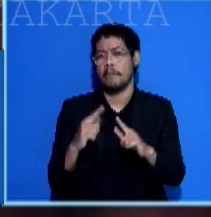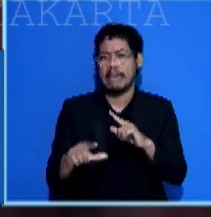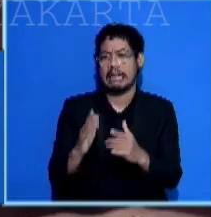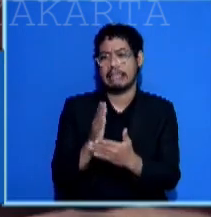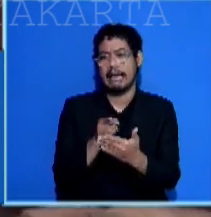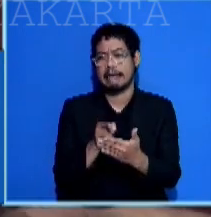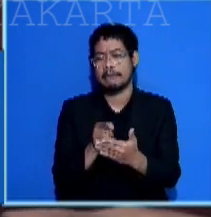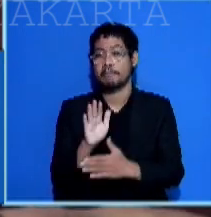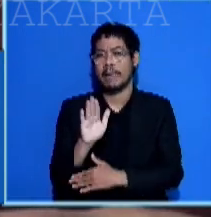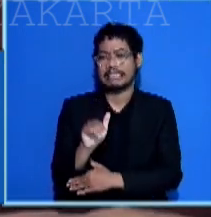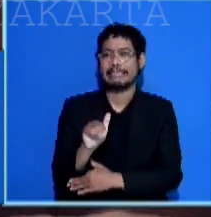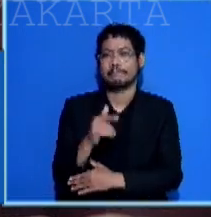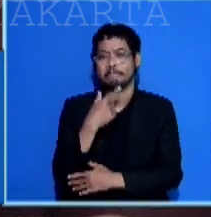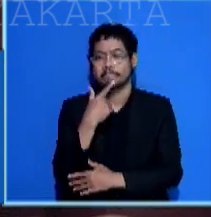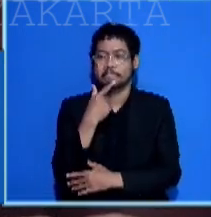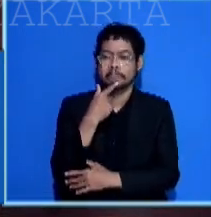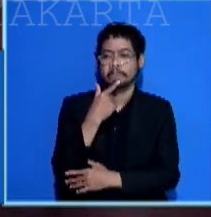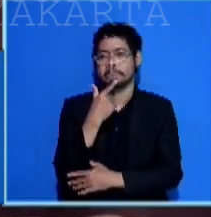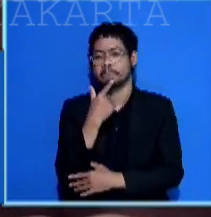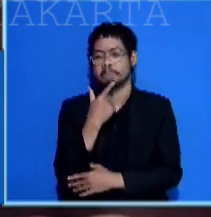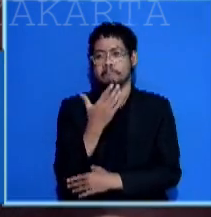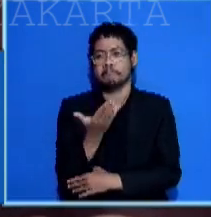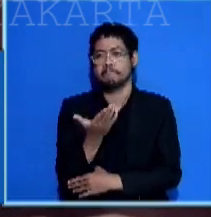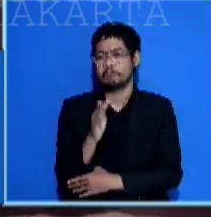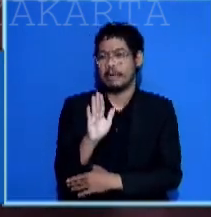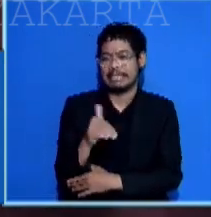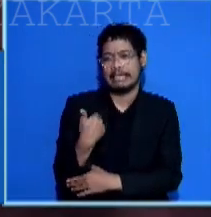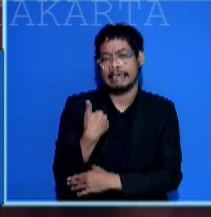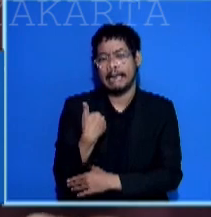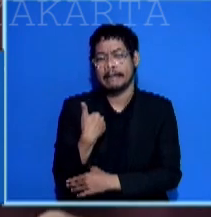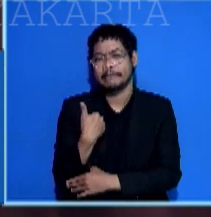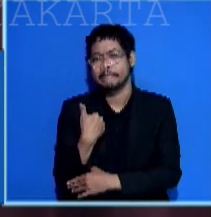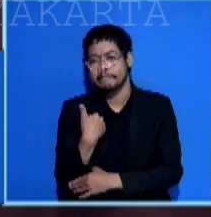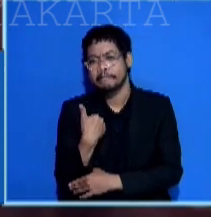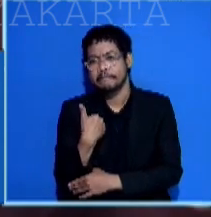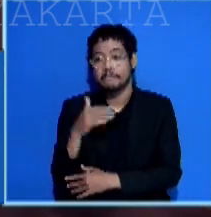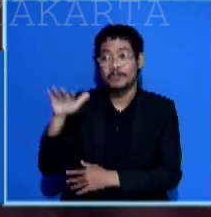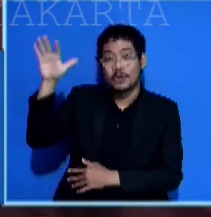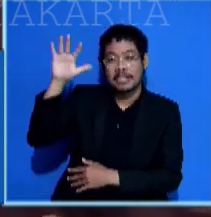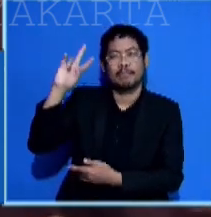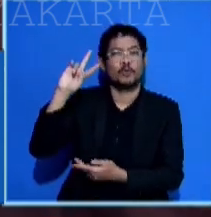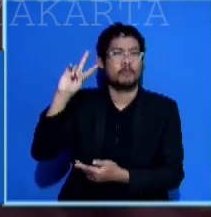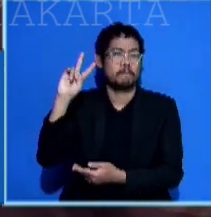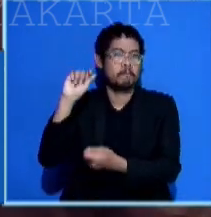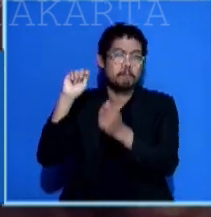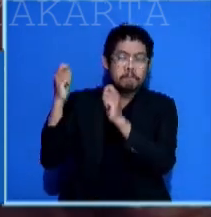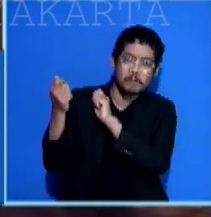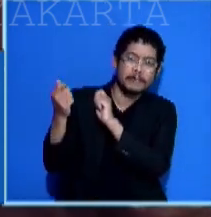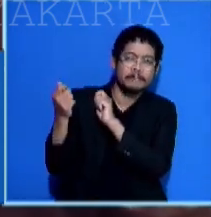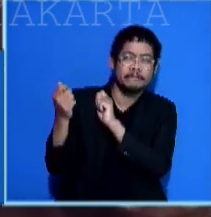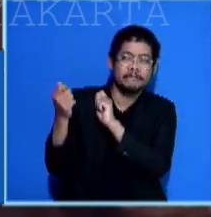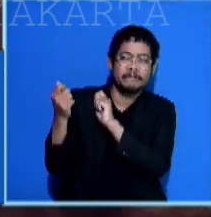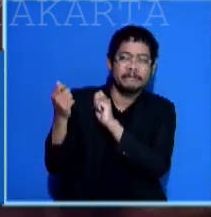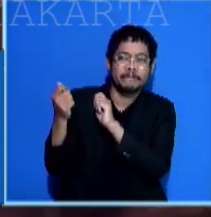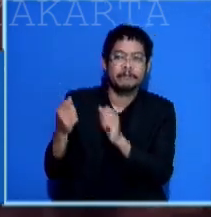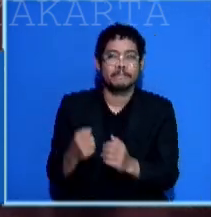masih kita juga masih ee ada musim Pancar obat artinya hujan itu masih